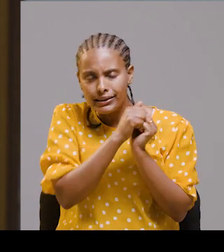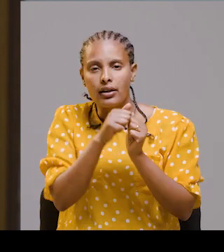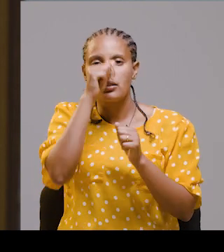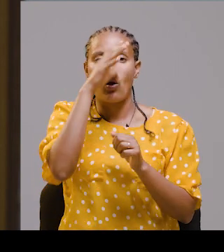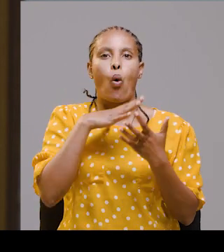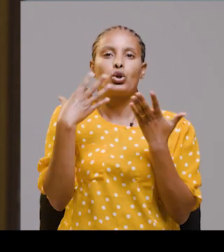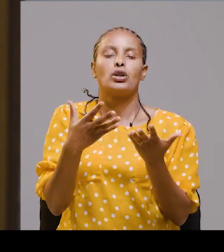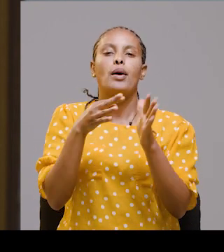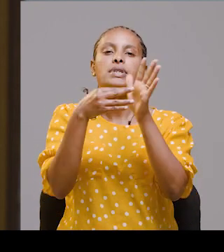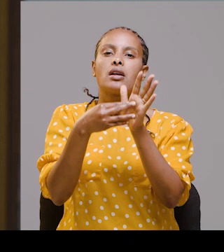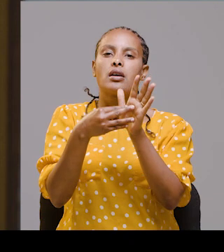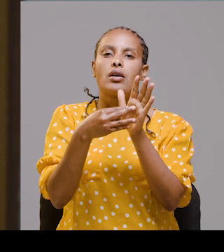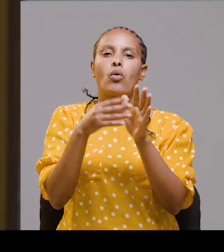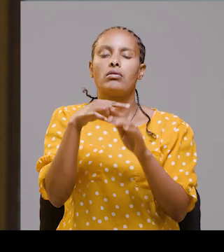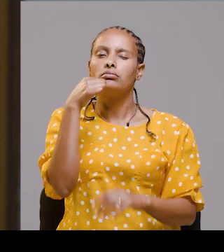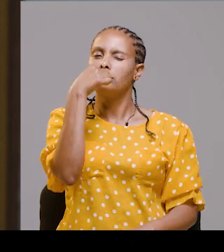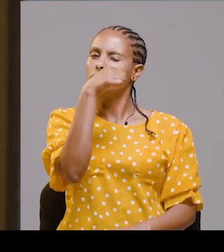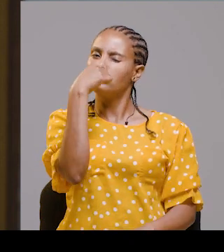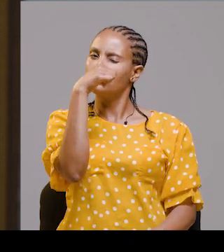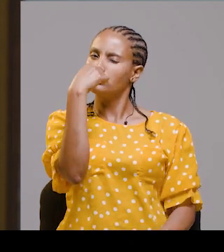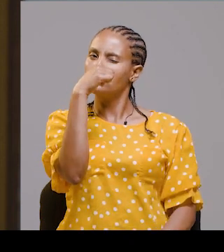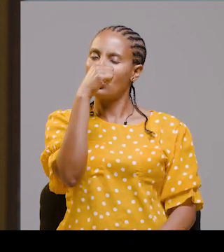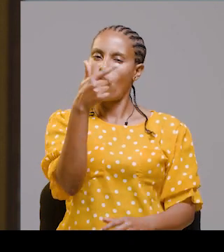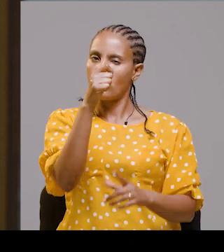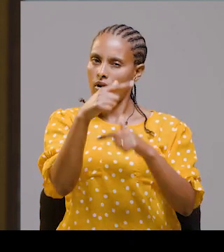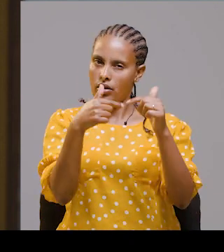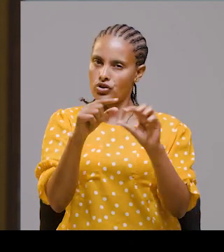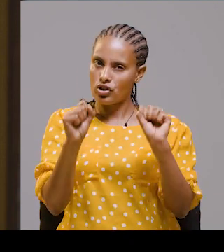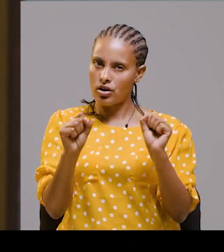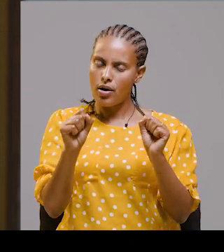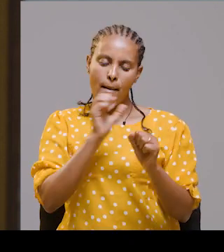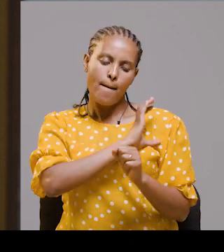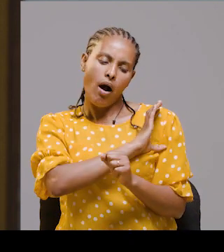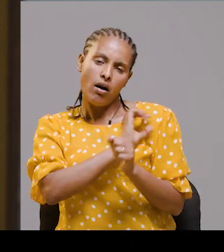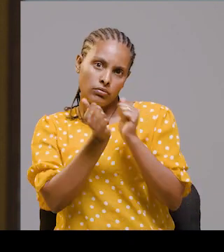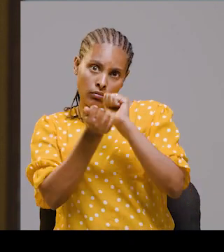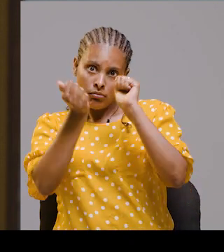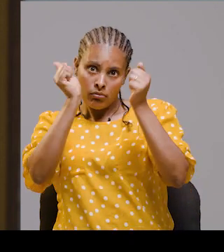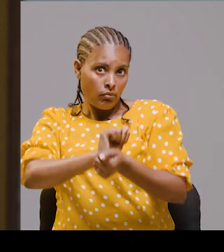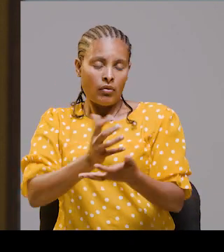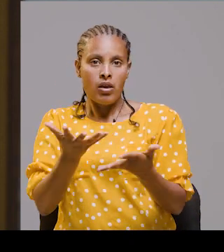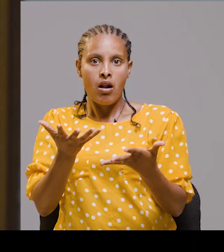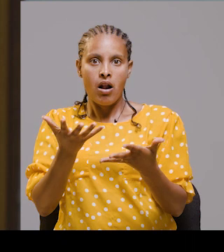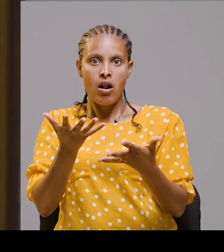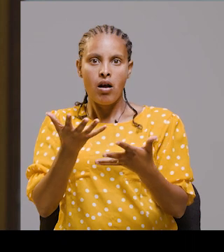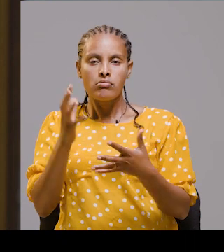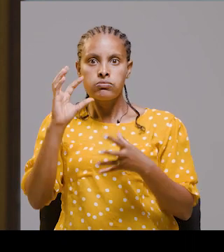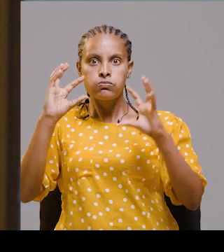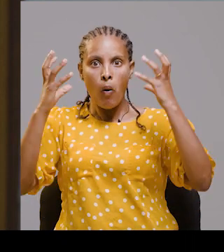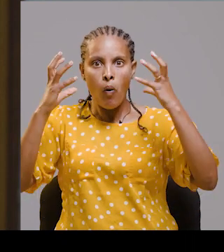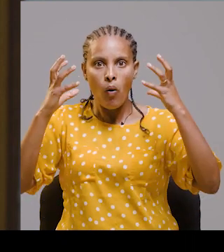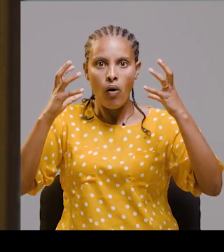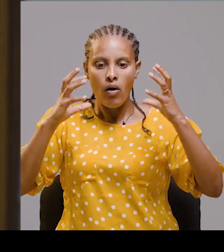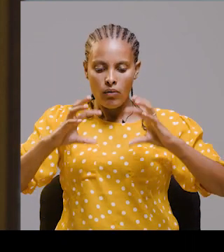ሰዎች ለምሳሌ ወደ መጠጥ መሄድ ሊኖር ይችላል ባህሪያቸው ይቀየራል ሰዎች ቁጡ ሊሆኑ